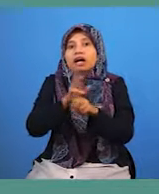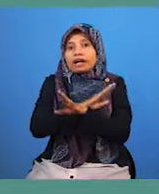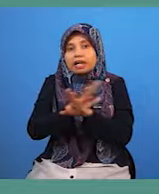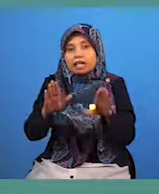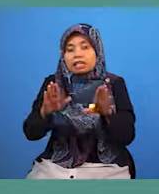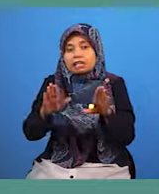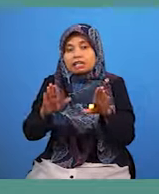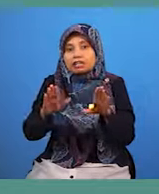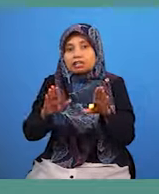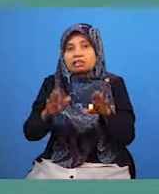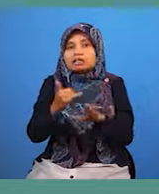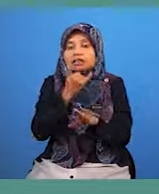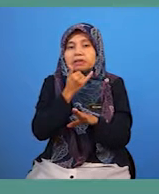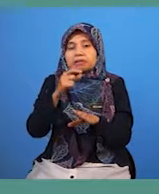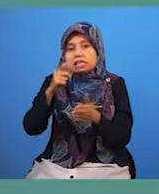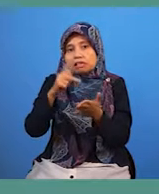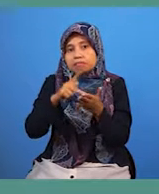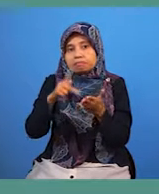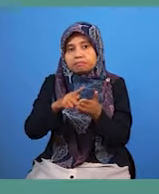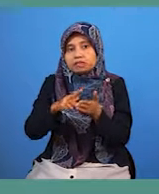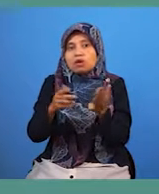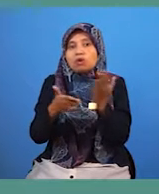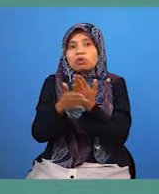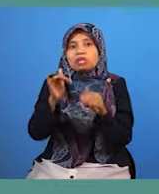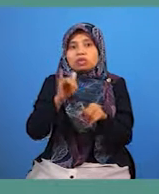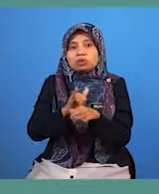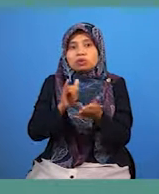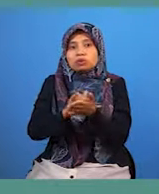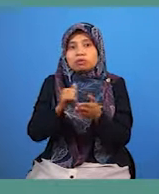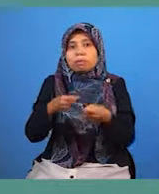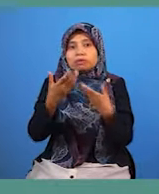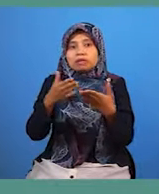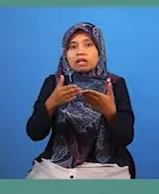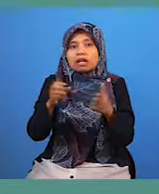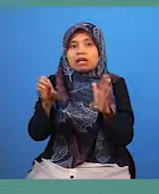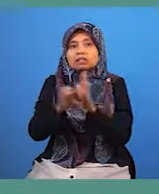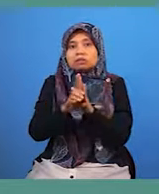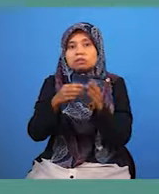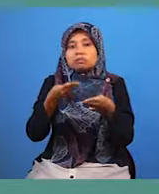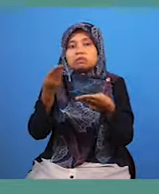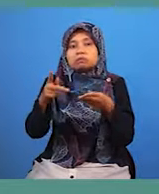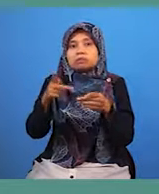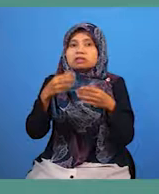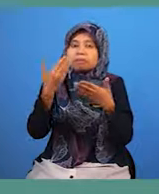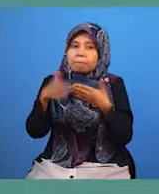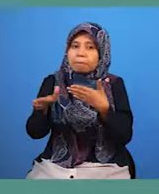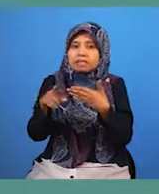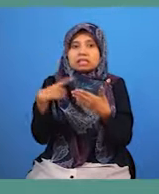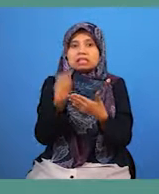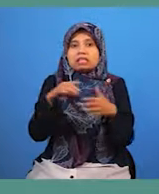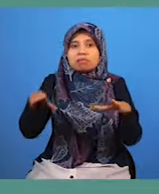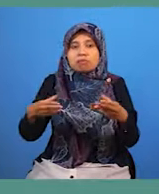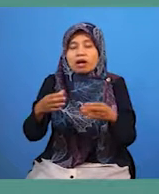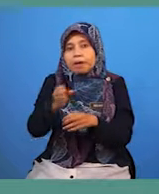air tertentu daripada terjejas. Oleh itu, penyerahan sampel perlu diserahkan sebaik sahaja